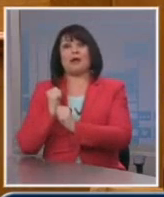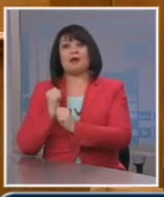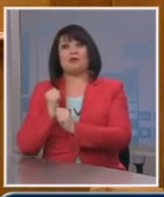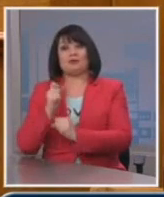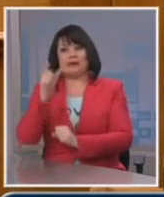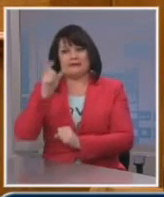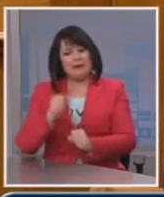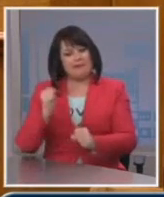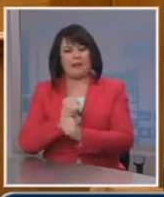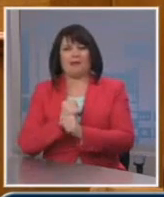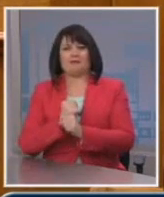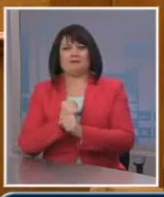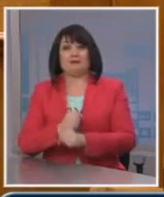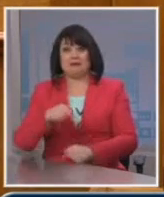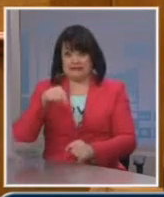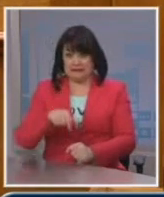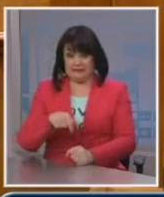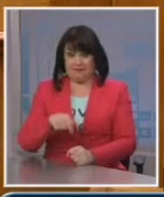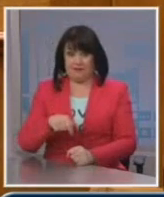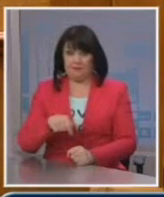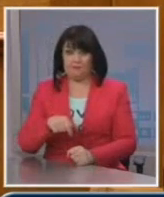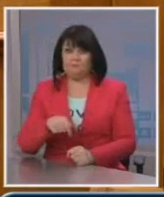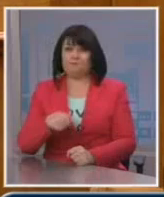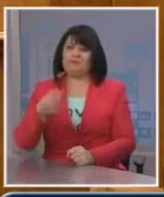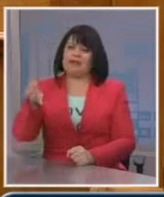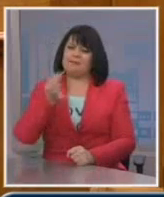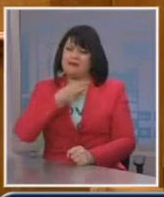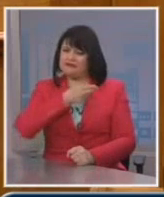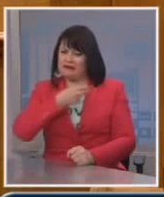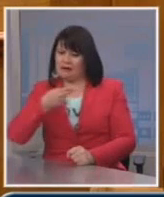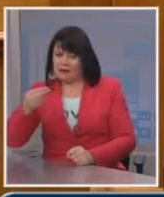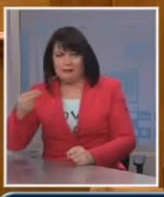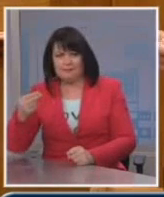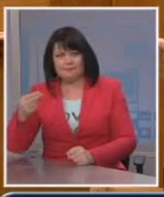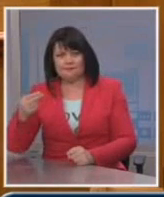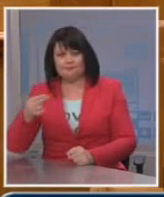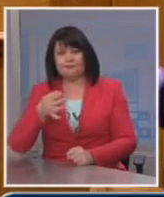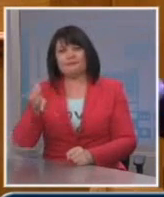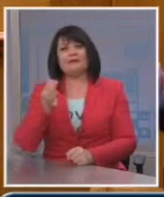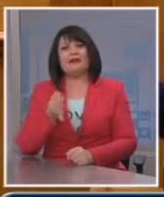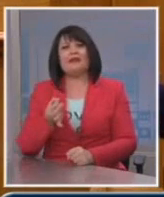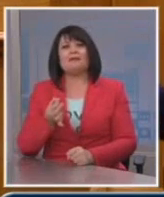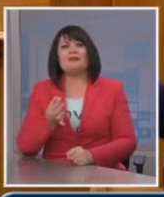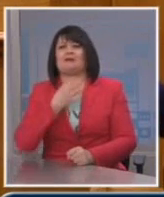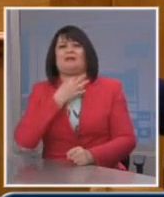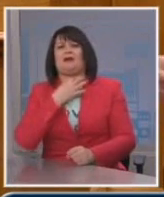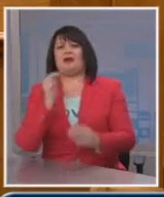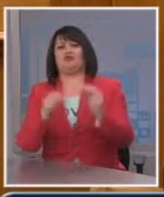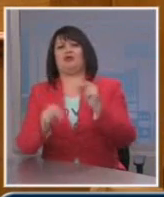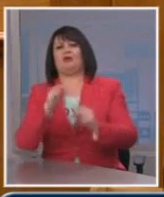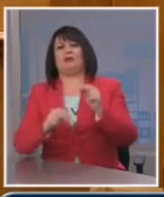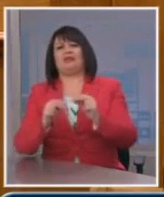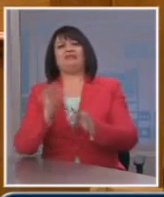τυχαία. Σήμερα μάλιστα σε μια αποστροφή του λόγου σας μιλήσατε για αχρίαστες εκλογές το